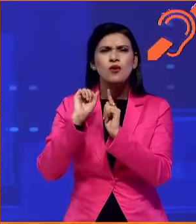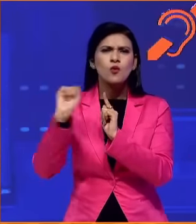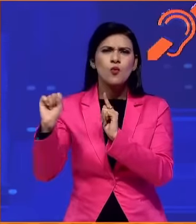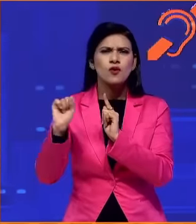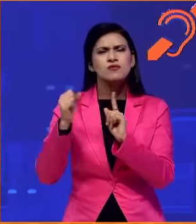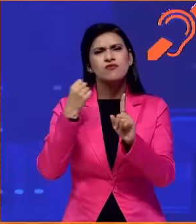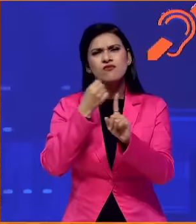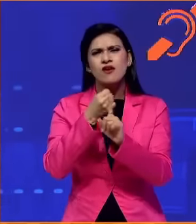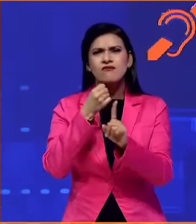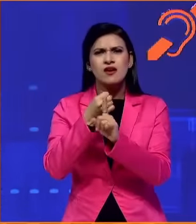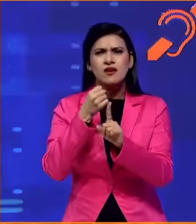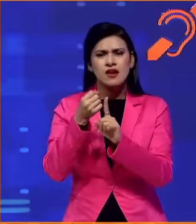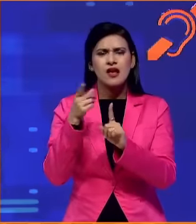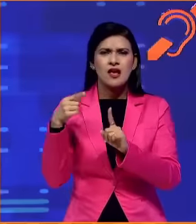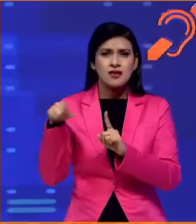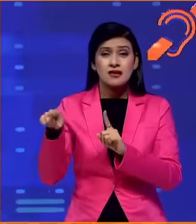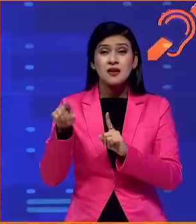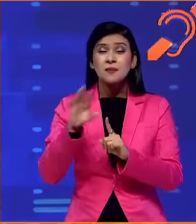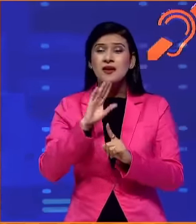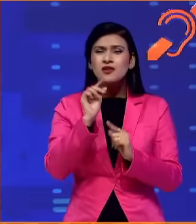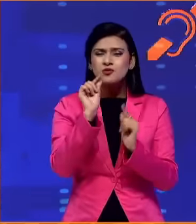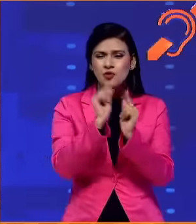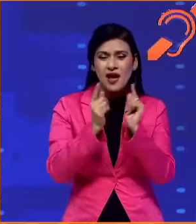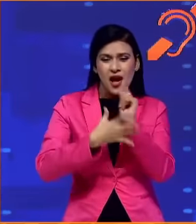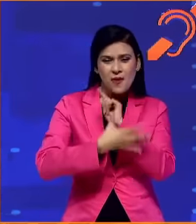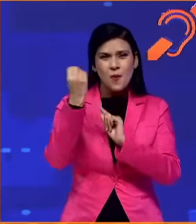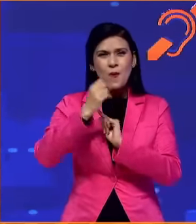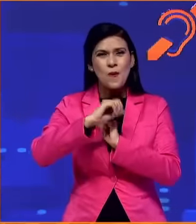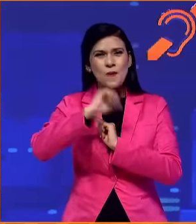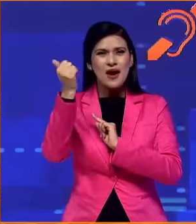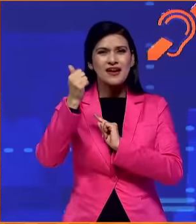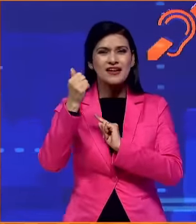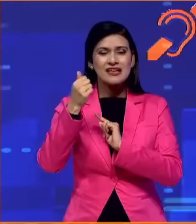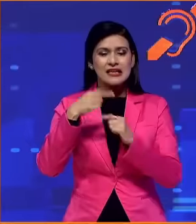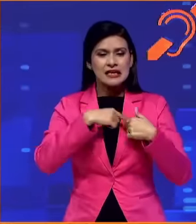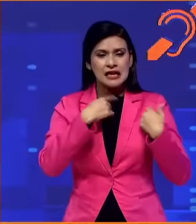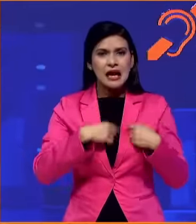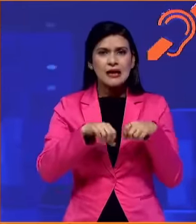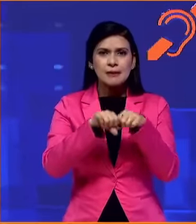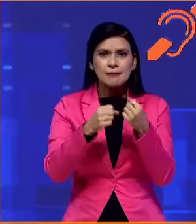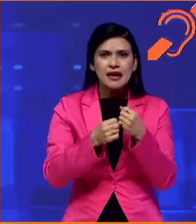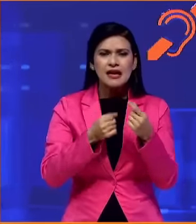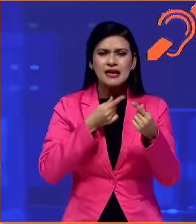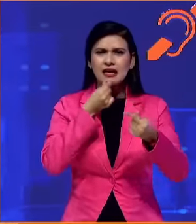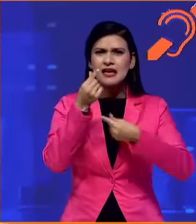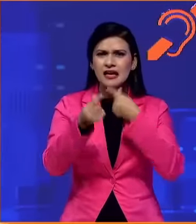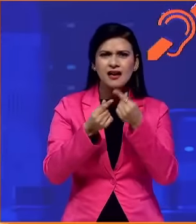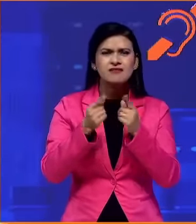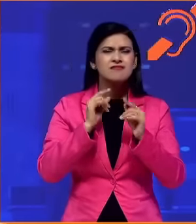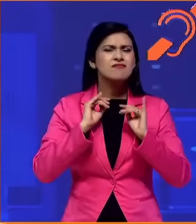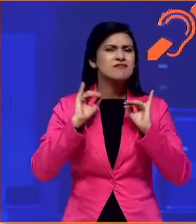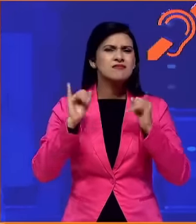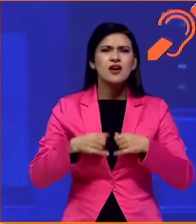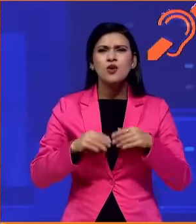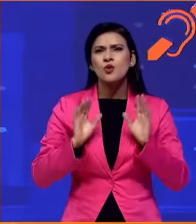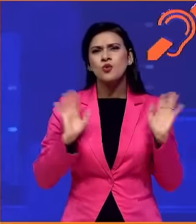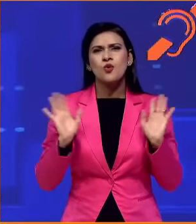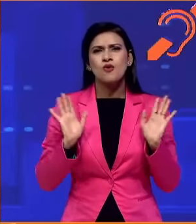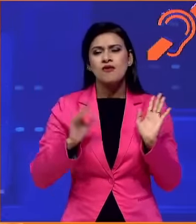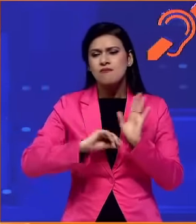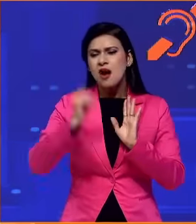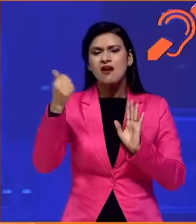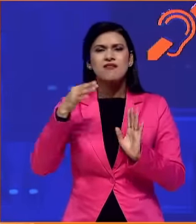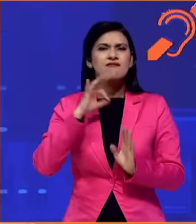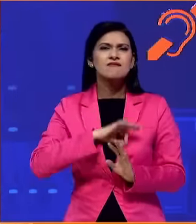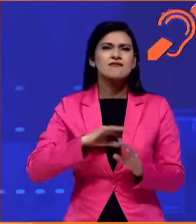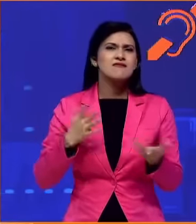लिए किसीकाअपमानकरतेहैं,अपशब्दोंकाप्रयोगकरतेहैंया लोगोंकीभावनाओंकोठेसपहुंचातेहैं,तो ऐसीसफलताकाक्यामतलबहै?यदिआपसफलताप्राप्त